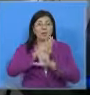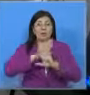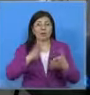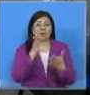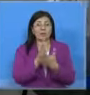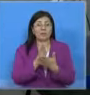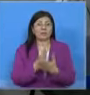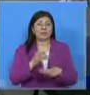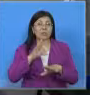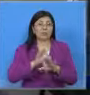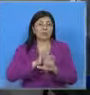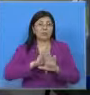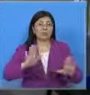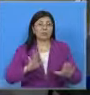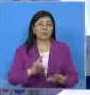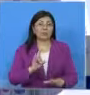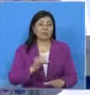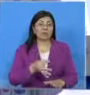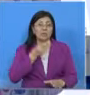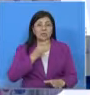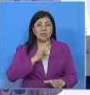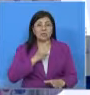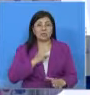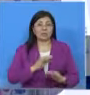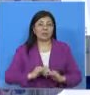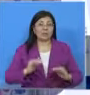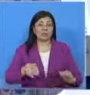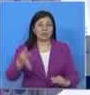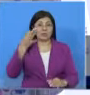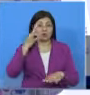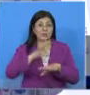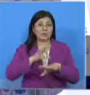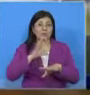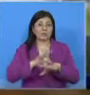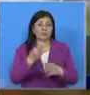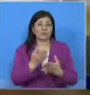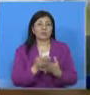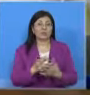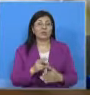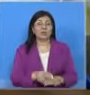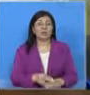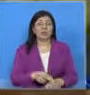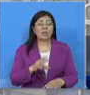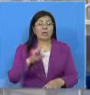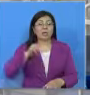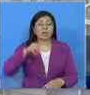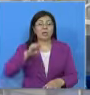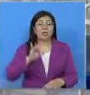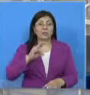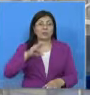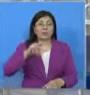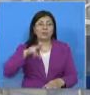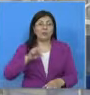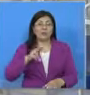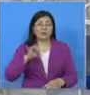өткен аурулардан бөлек шала туға нәресте көз ауруына да шалдығып жатады. Ретинопатия, яғни көздің тор қабатының ауруы. Шақалаққа